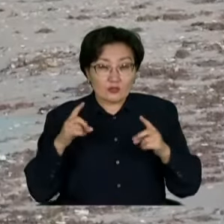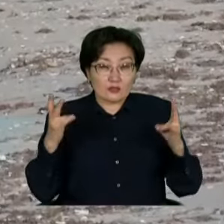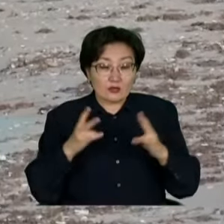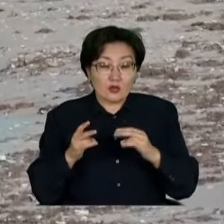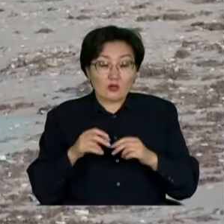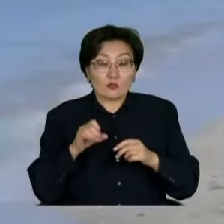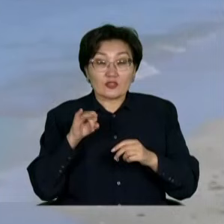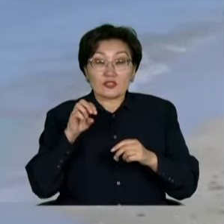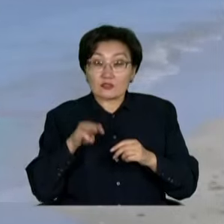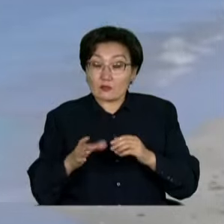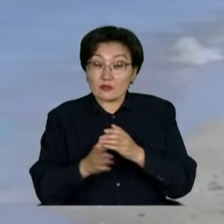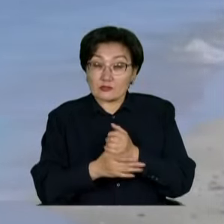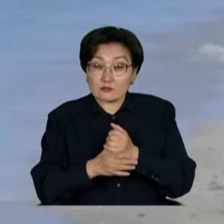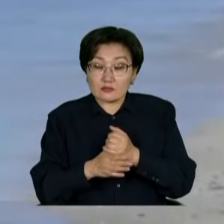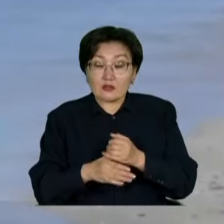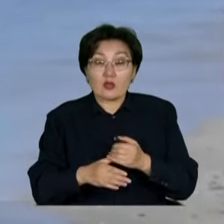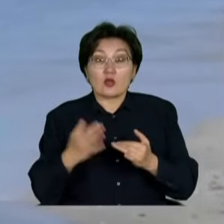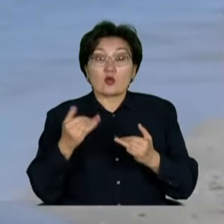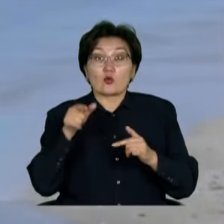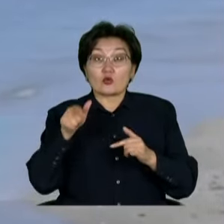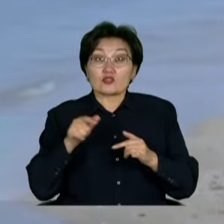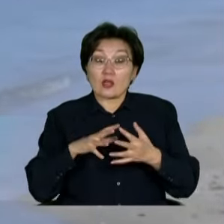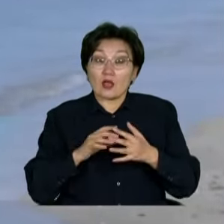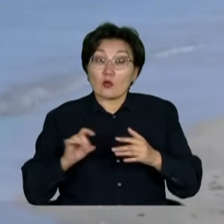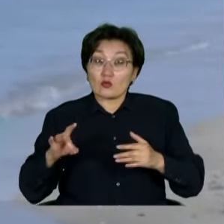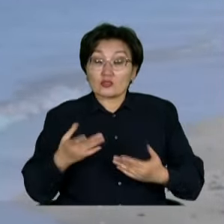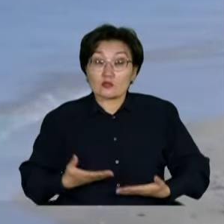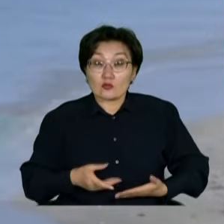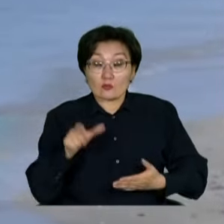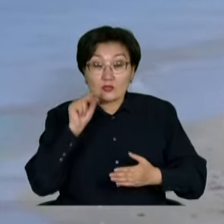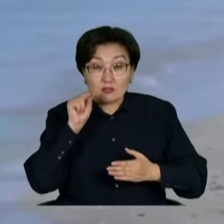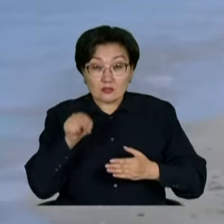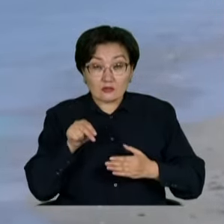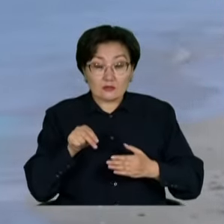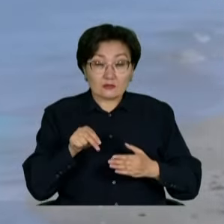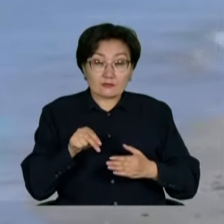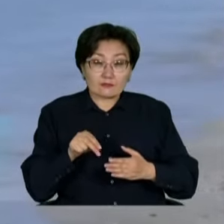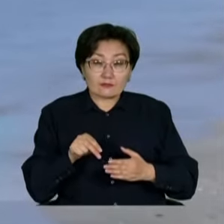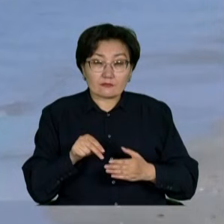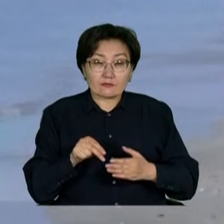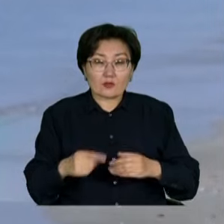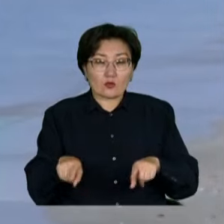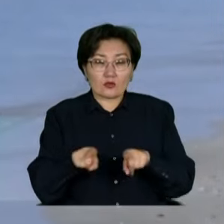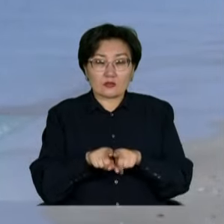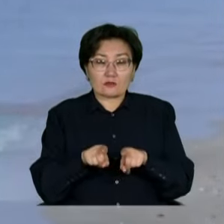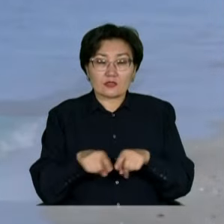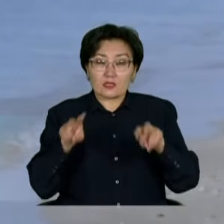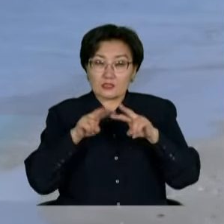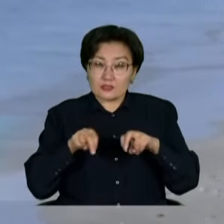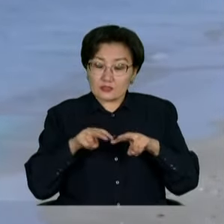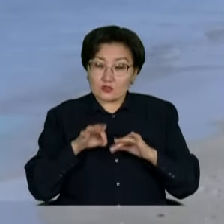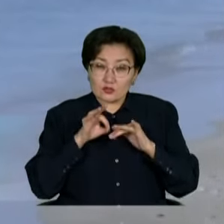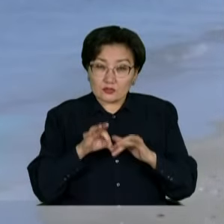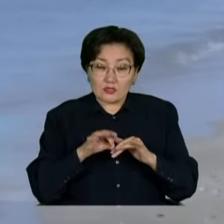осы форттың тұрғындарынан көріп жатыр. Солардың зияны ауырынан түскен деп былай тексеріп қарағанда